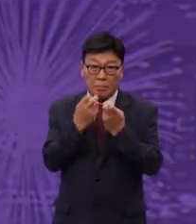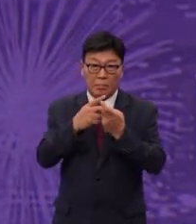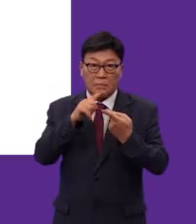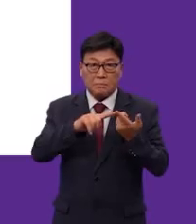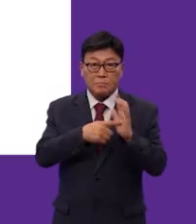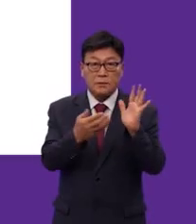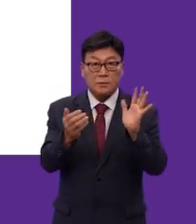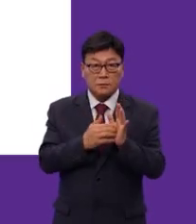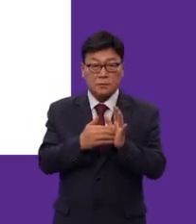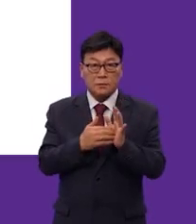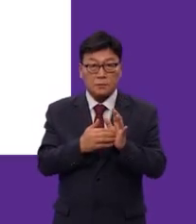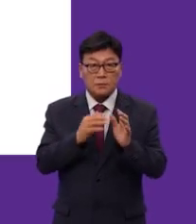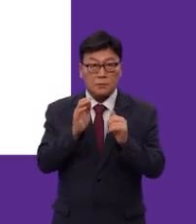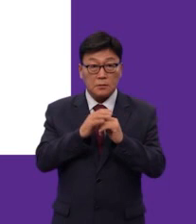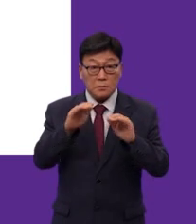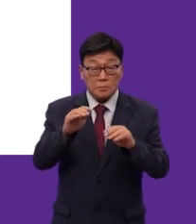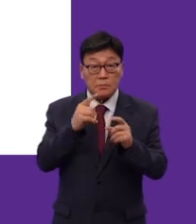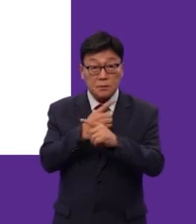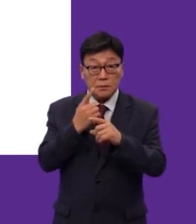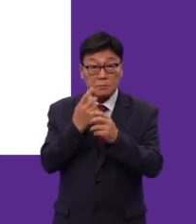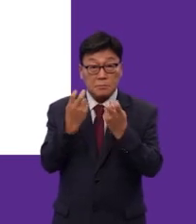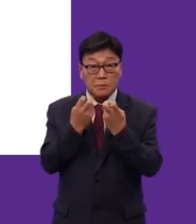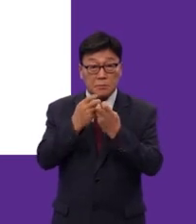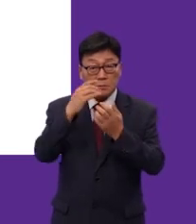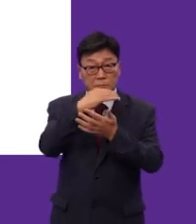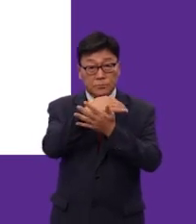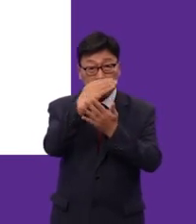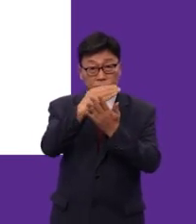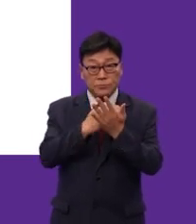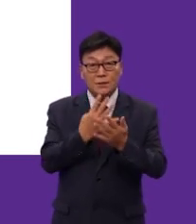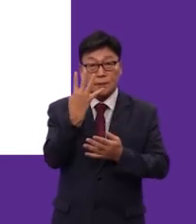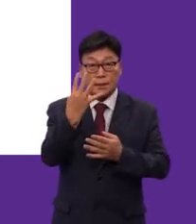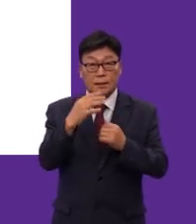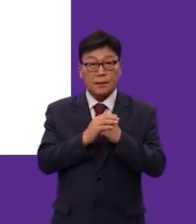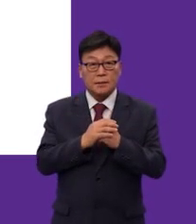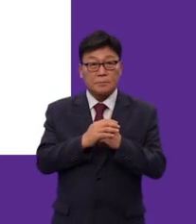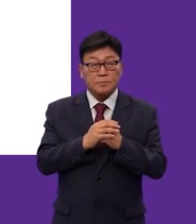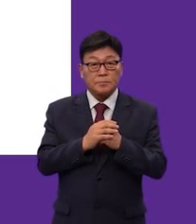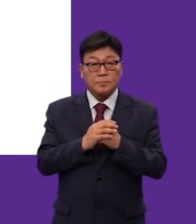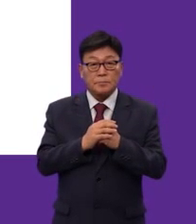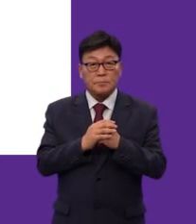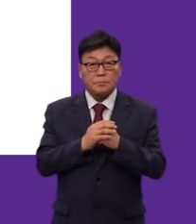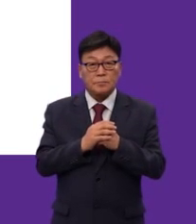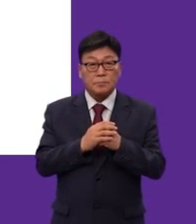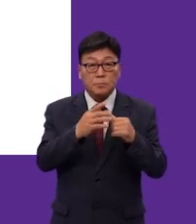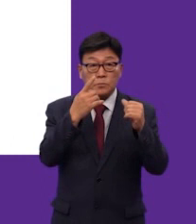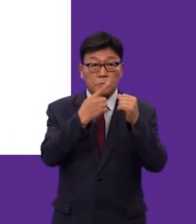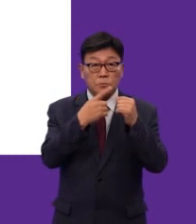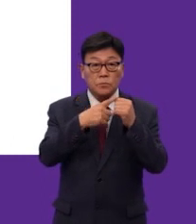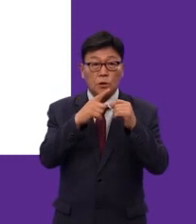도출했습니다. 정책 개선 방안은 이렇게 총 4가지로 구성이 되어 있습니다.